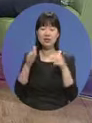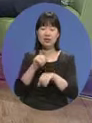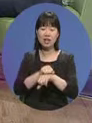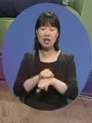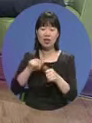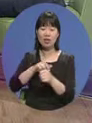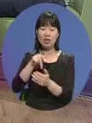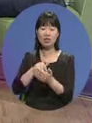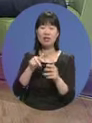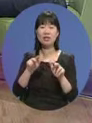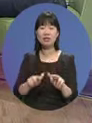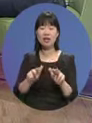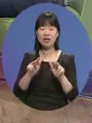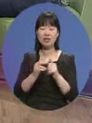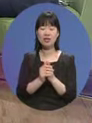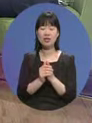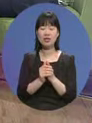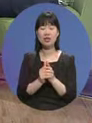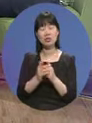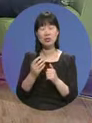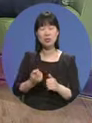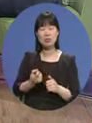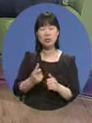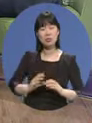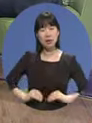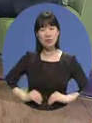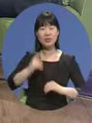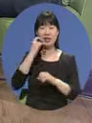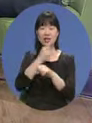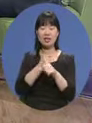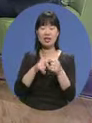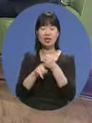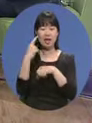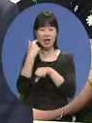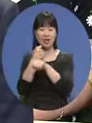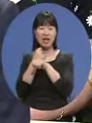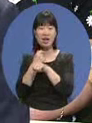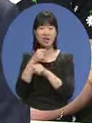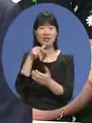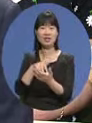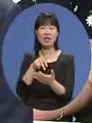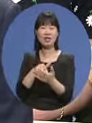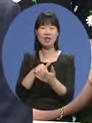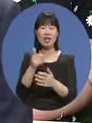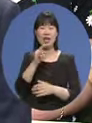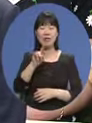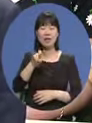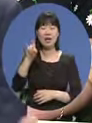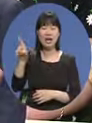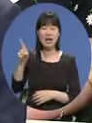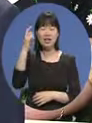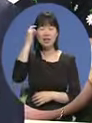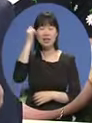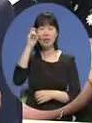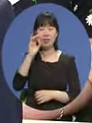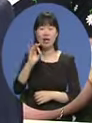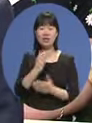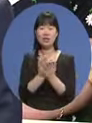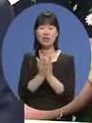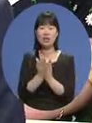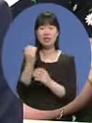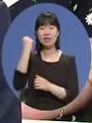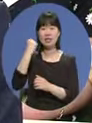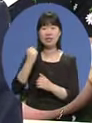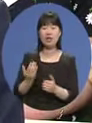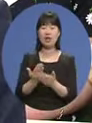환경은 약간의 이제 공복감이 있어야 됩니다. 그래야 실제로 과학적으로도 어떤 해마의 기억력이나 네. 이런 여러 가지 능력들이 이제